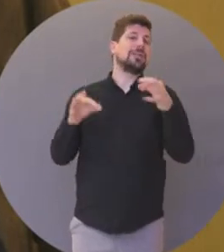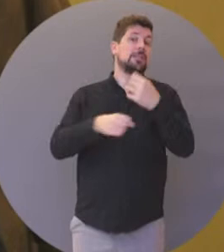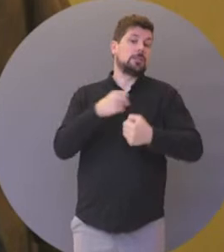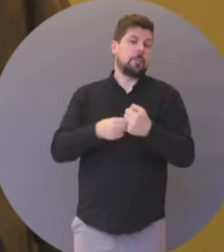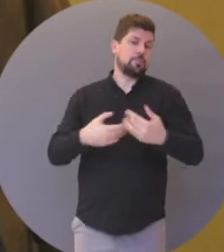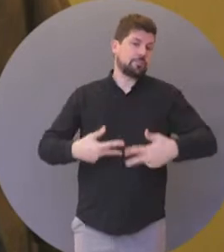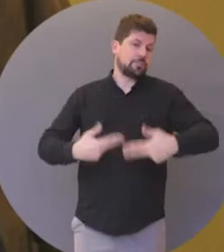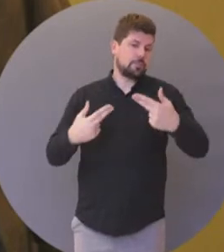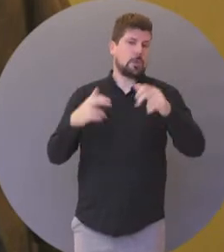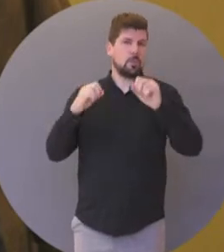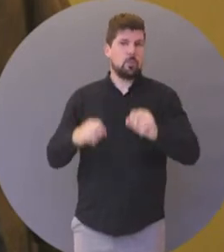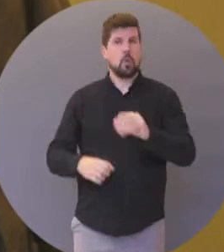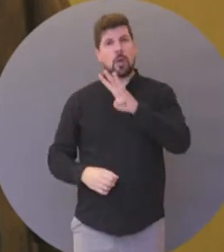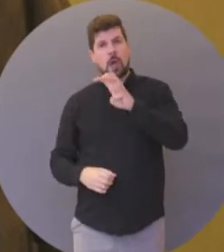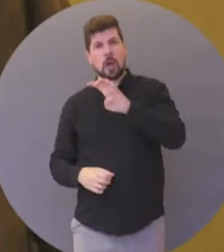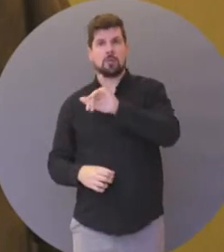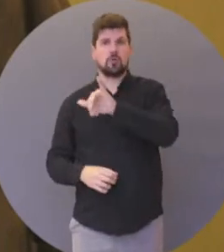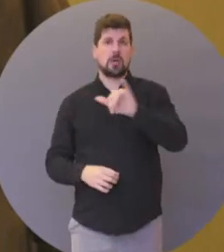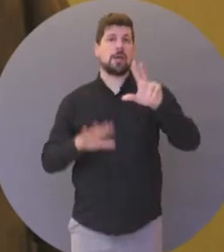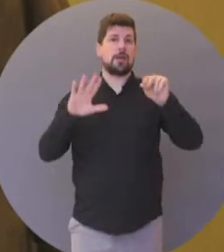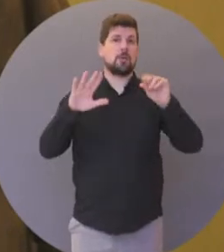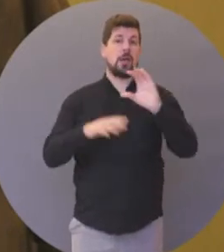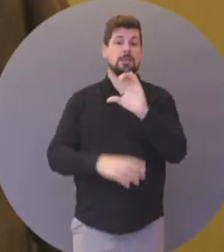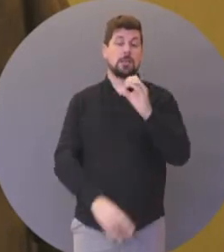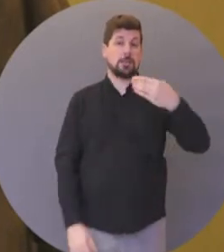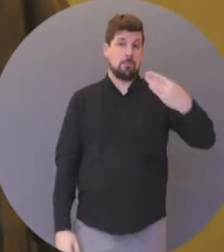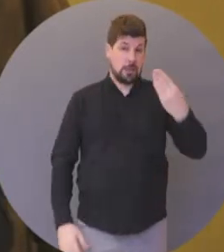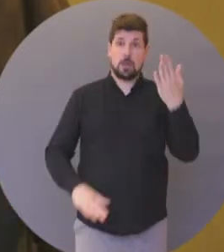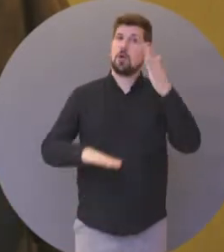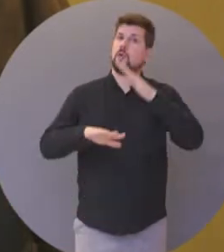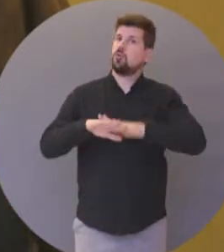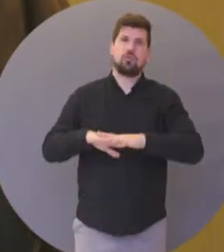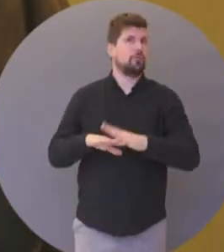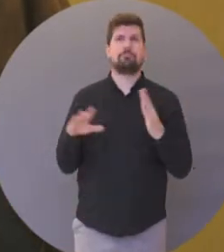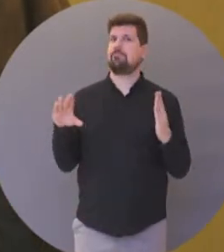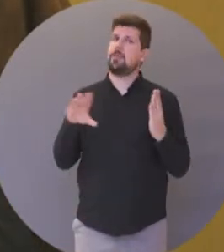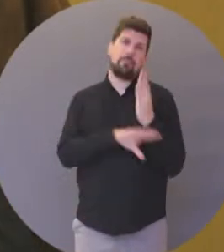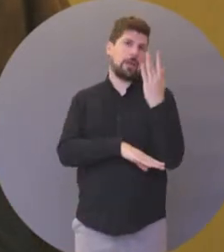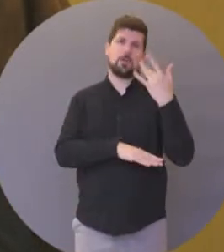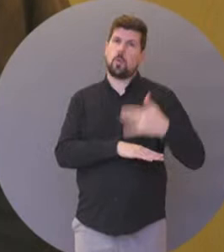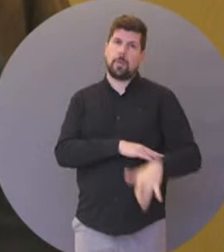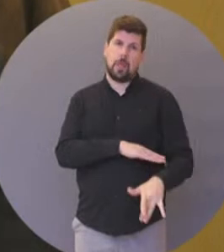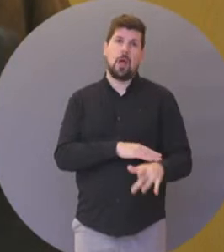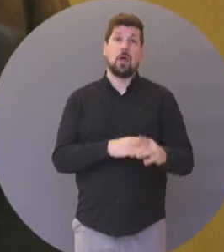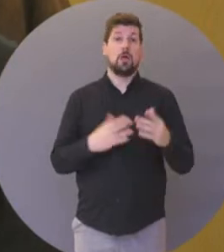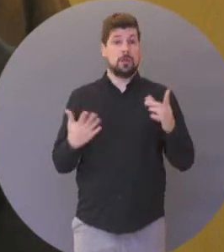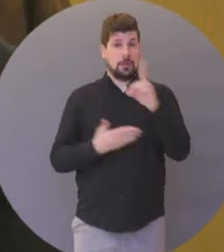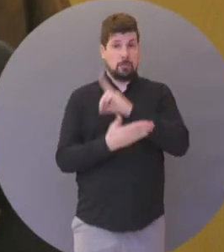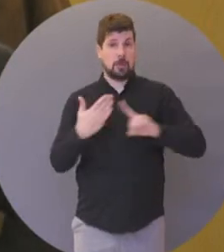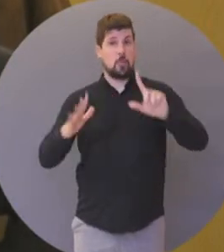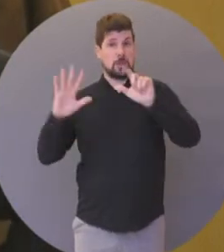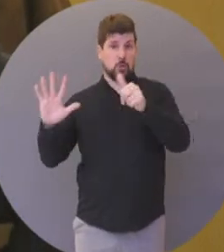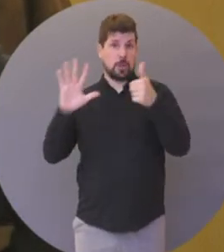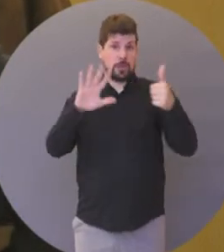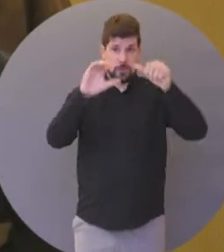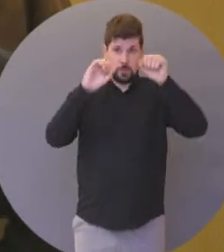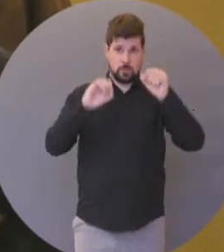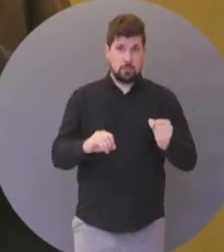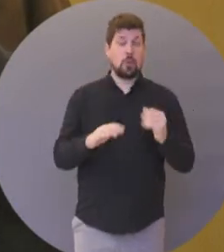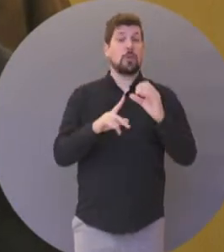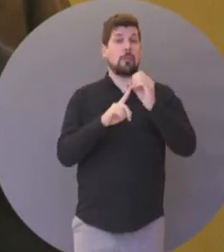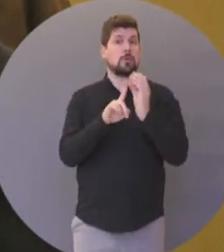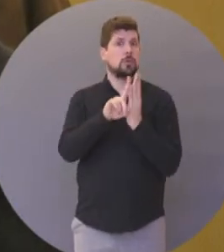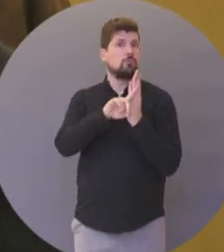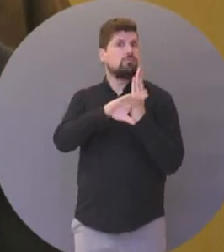et 80 cm mais nous sommes malheureusement plus là et l'on prévoit en Seine-Maritime une augmentation des températures